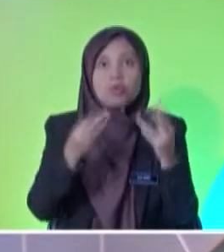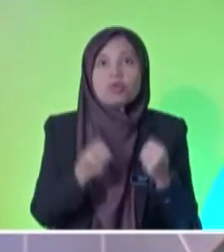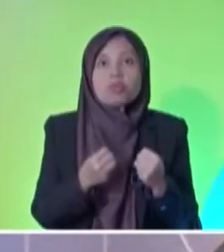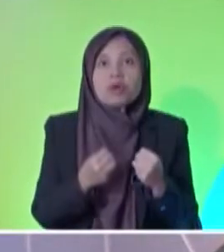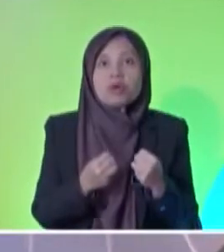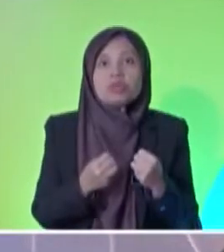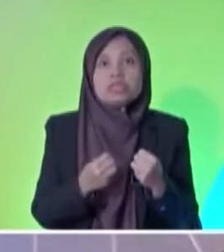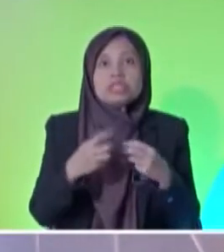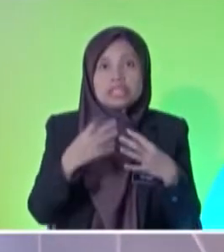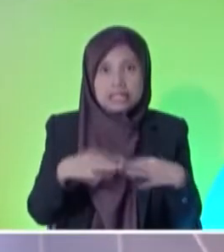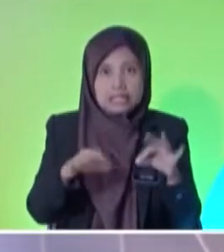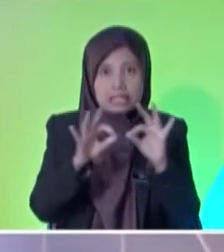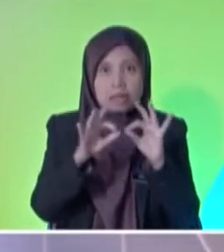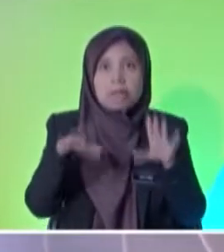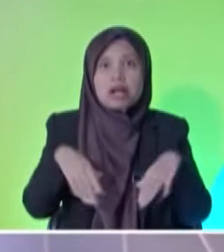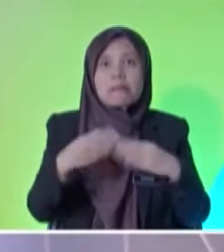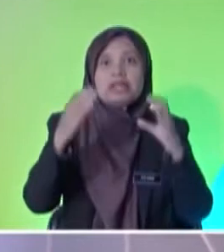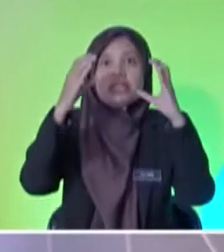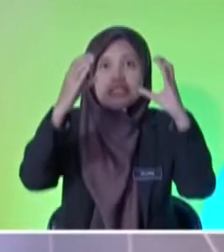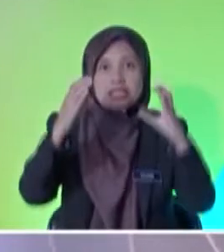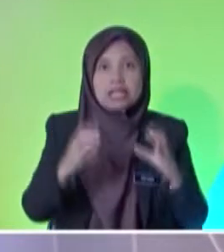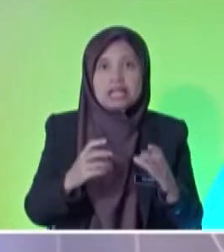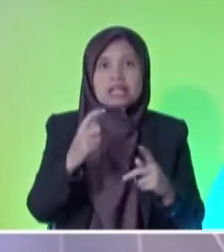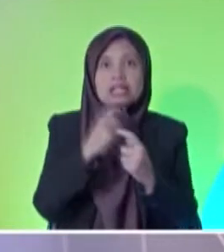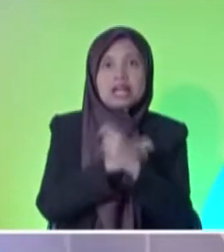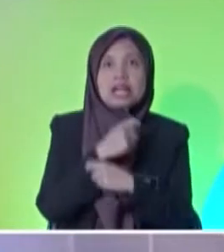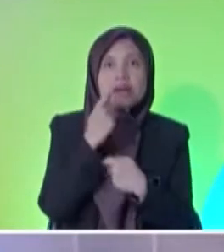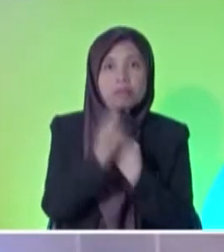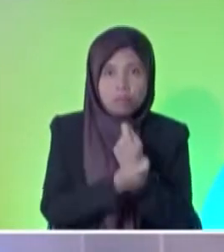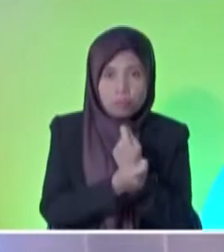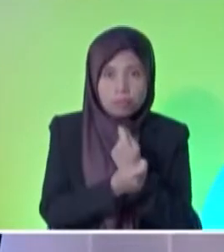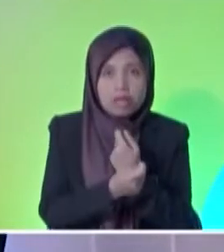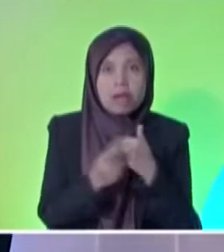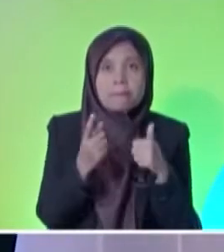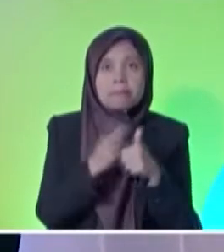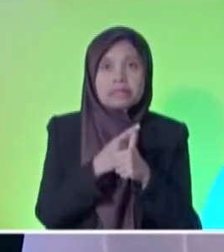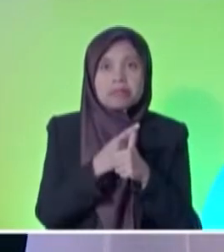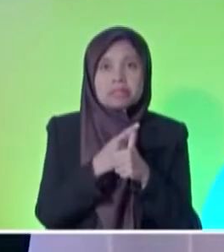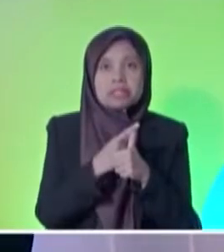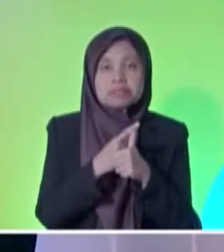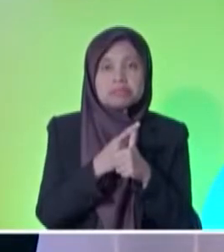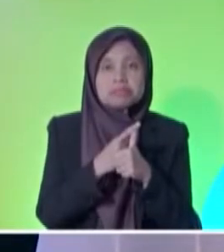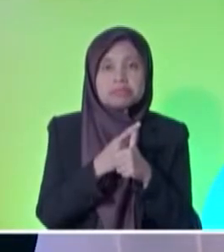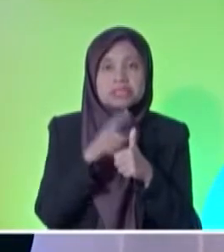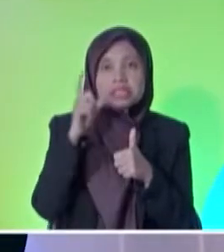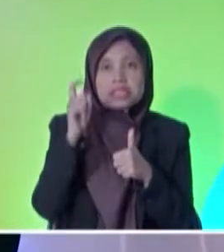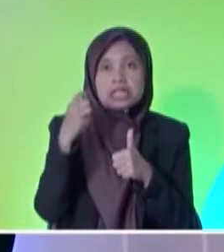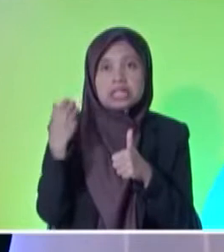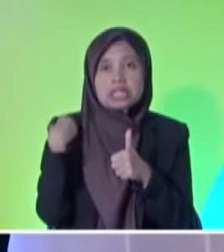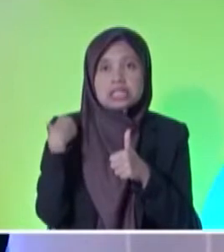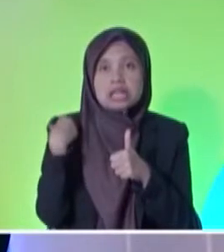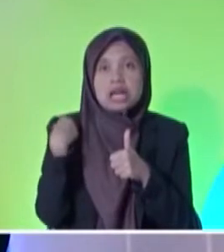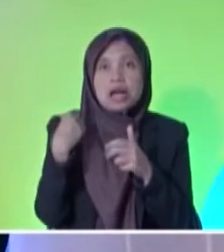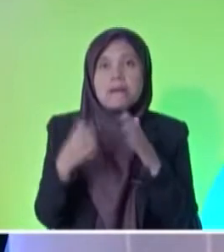dahulu tata cara bertayamum kita cara bertayamum B kita lihat pada para jam pertamo sekali Allah